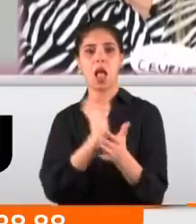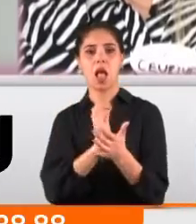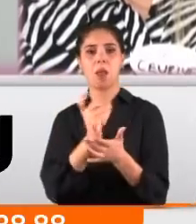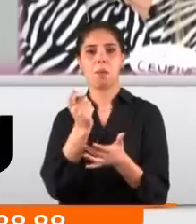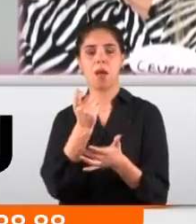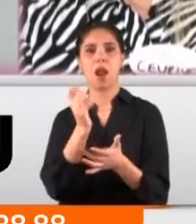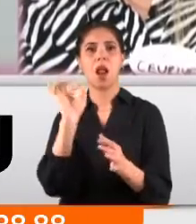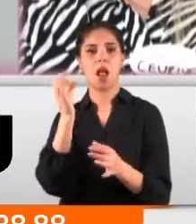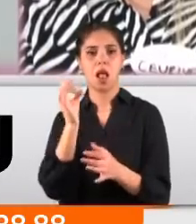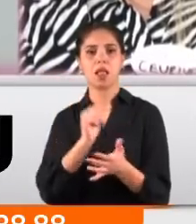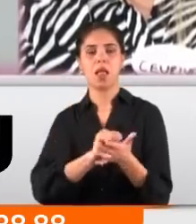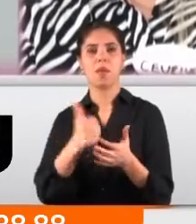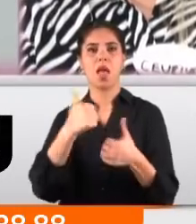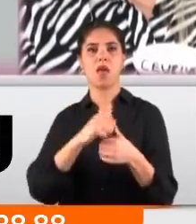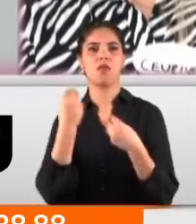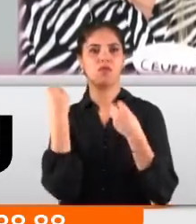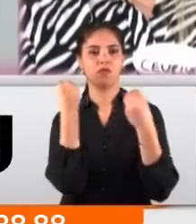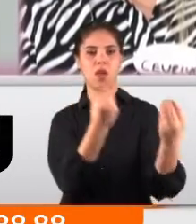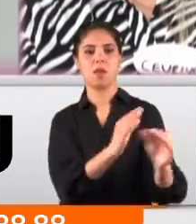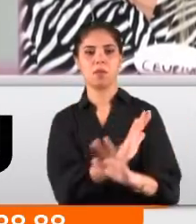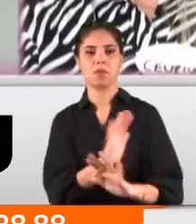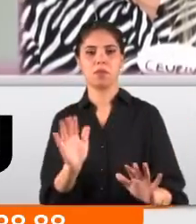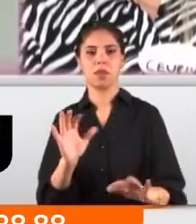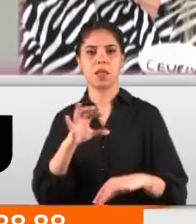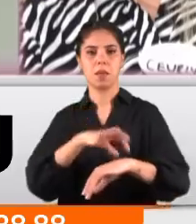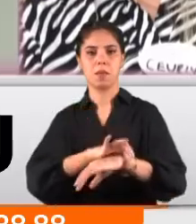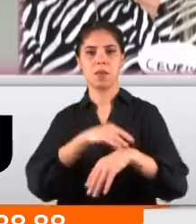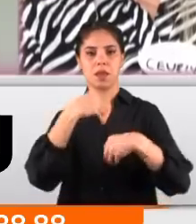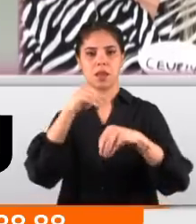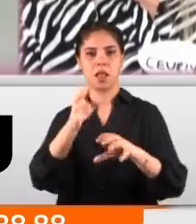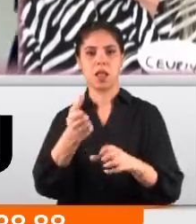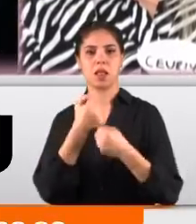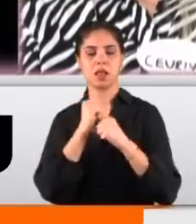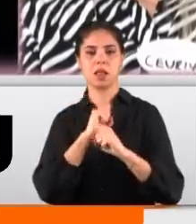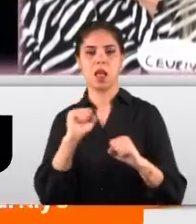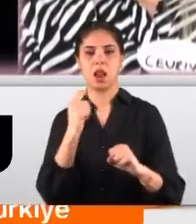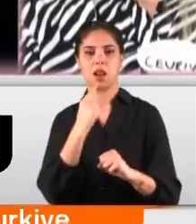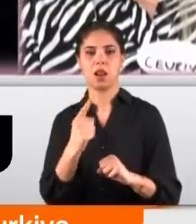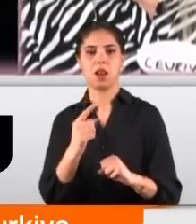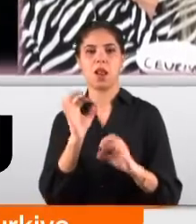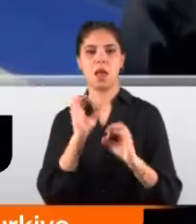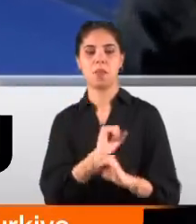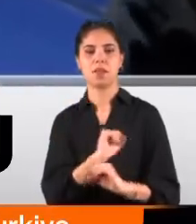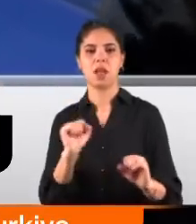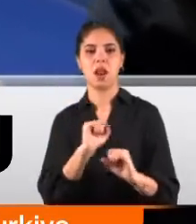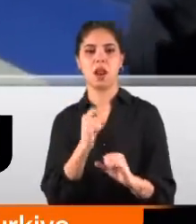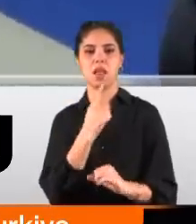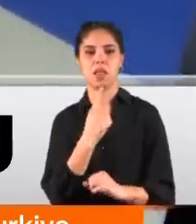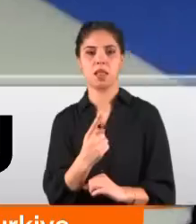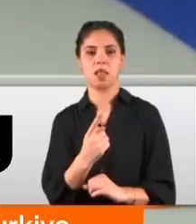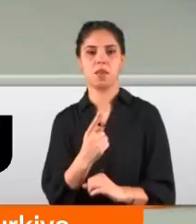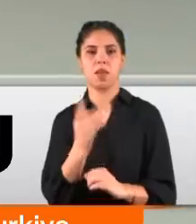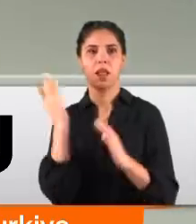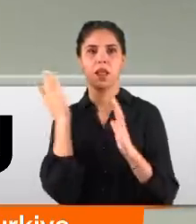ayrı kime olan altın ve paraları işine teslim etti yani hep zarar zarar yaprak